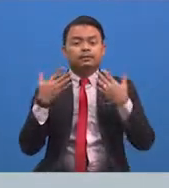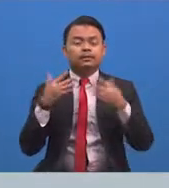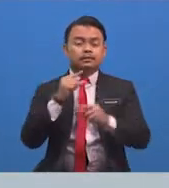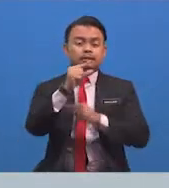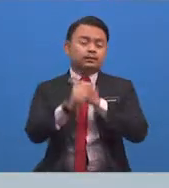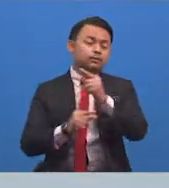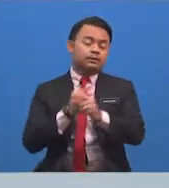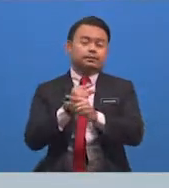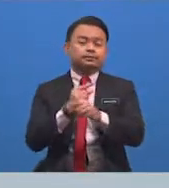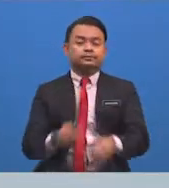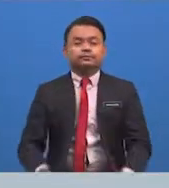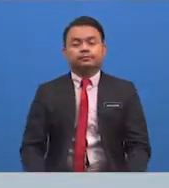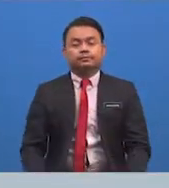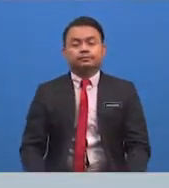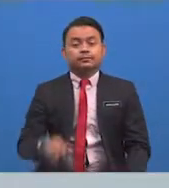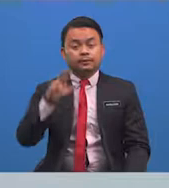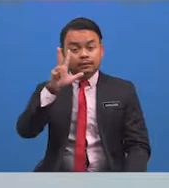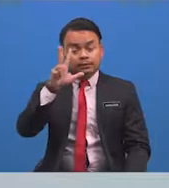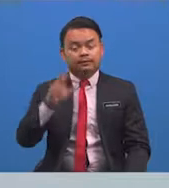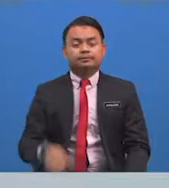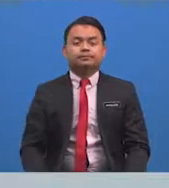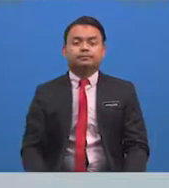global. Ketiga,